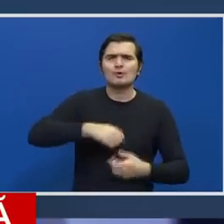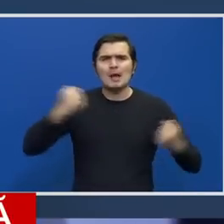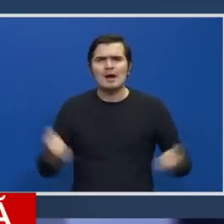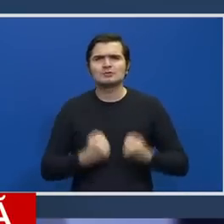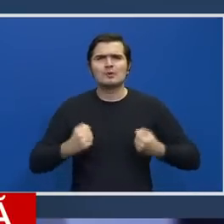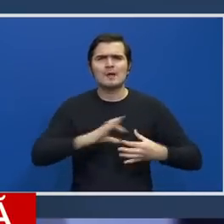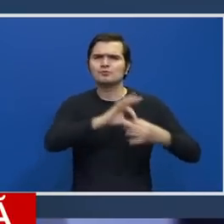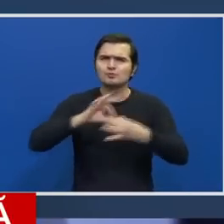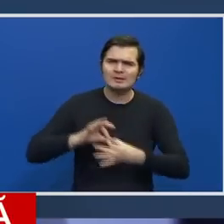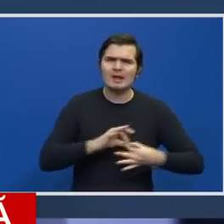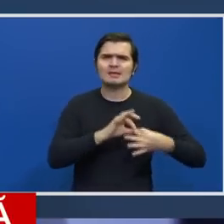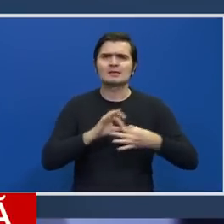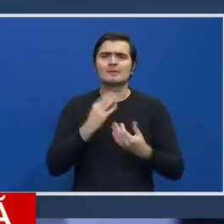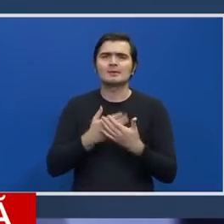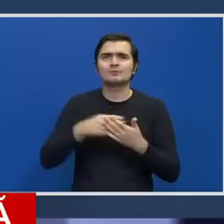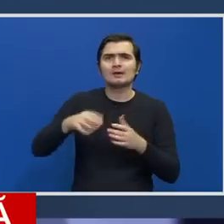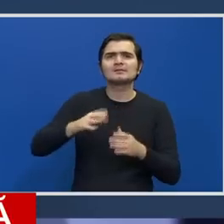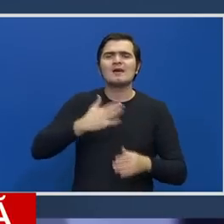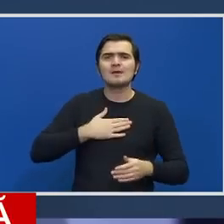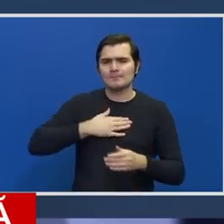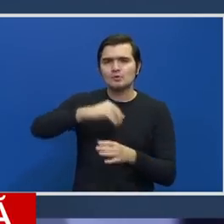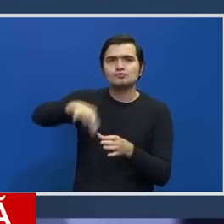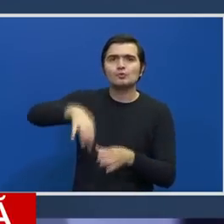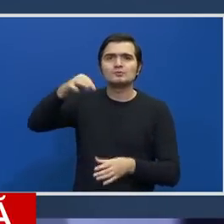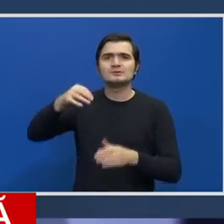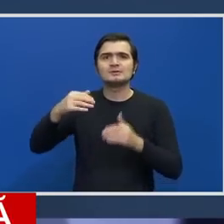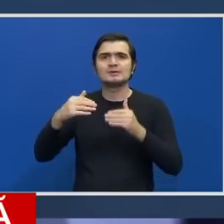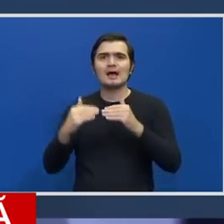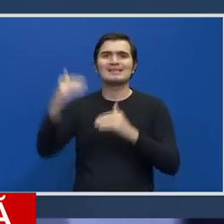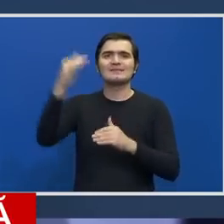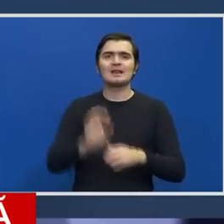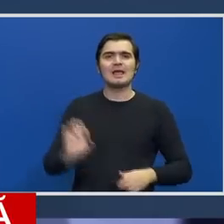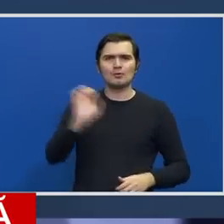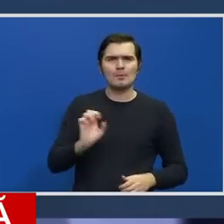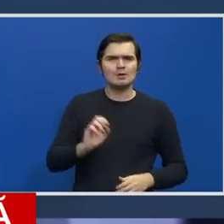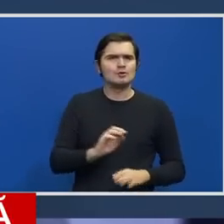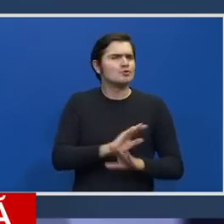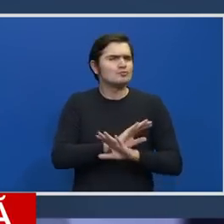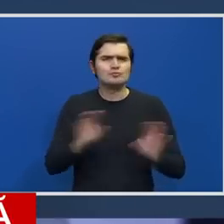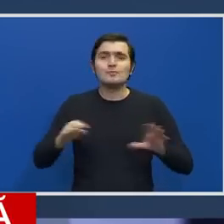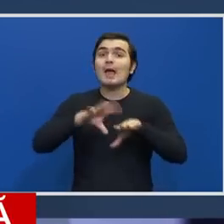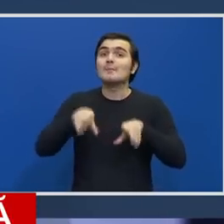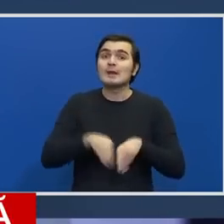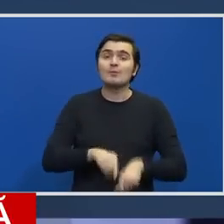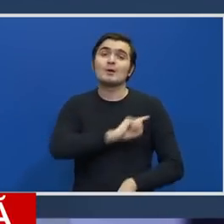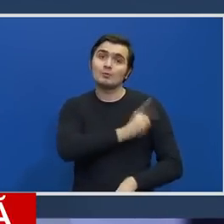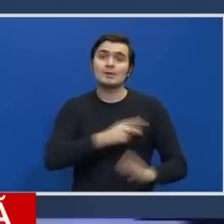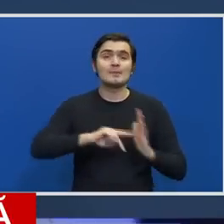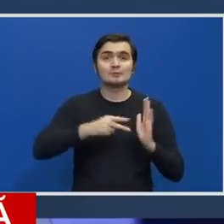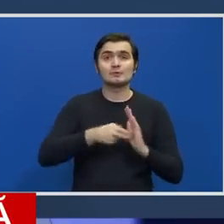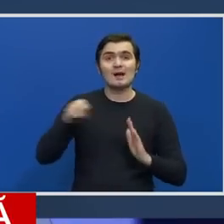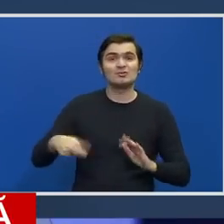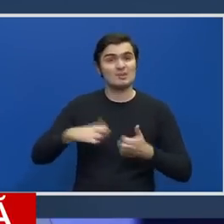solidar și activ în a găsi soluții în plan european numai împreună putem